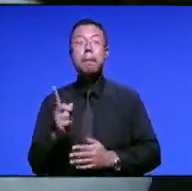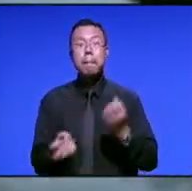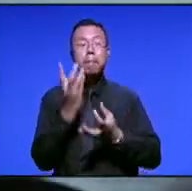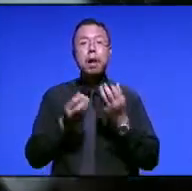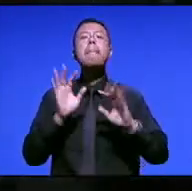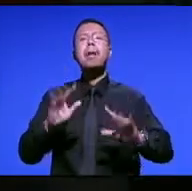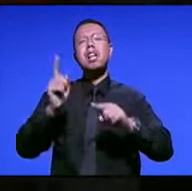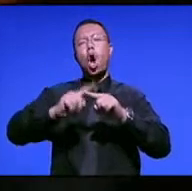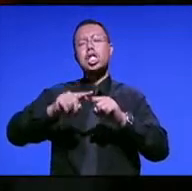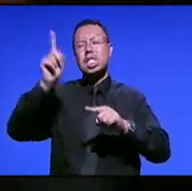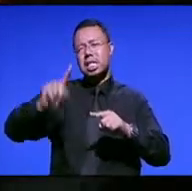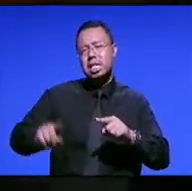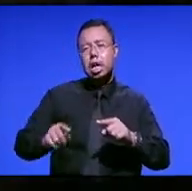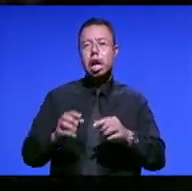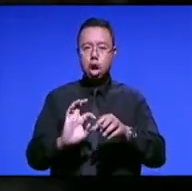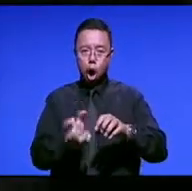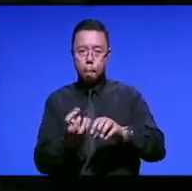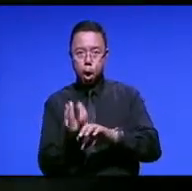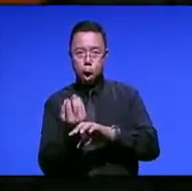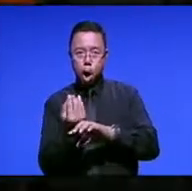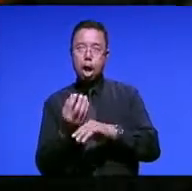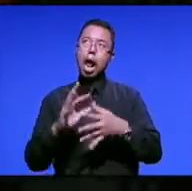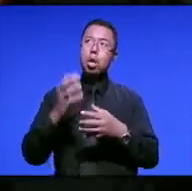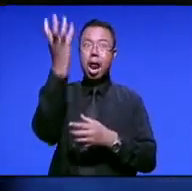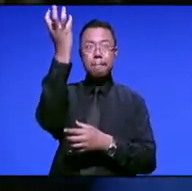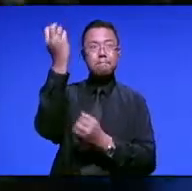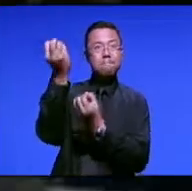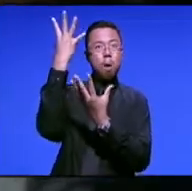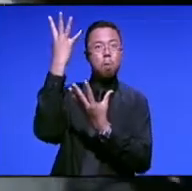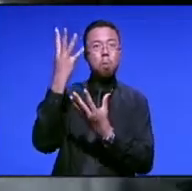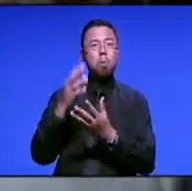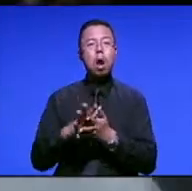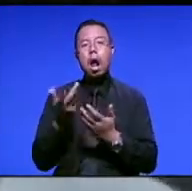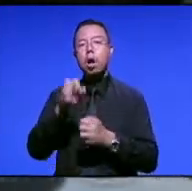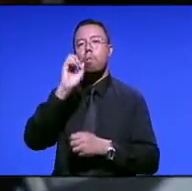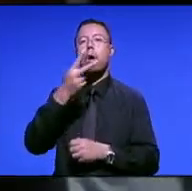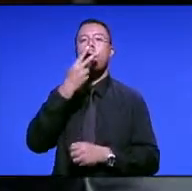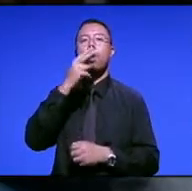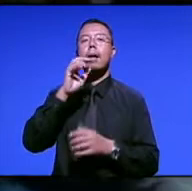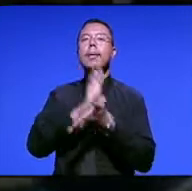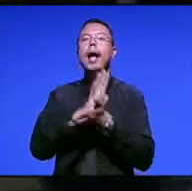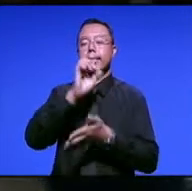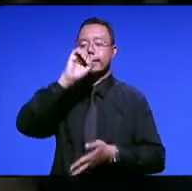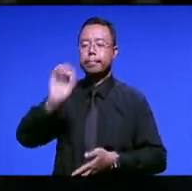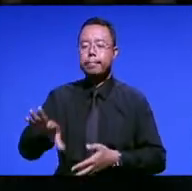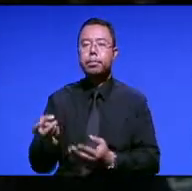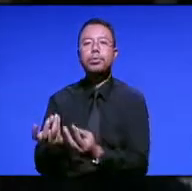disebabkan korsleting listrik, kompor, dan lampu meledak, serta akibat membuang puntung rokok sembarangan.